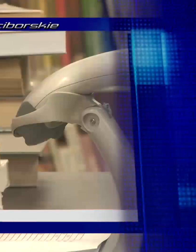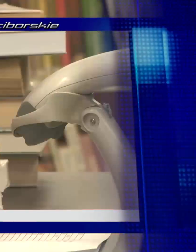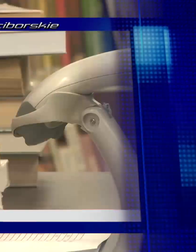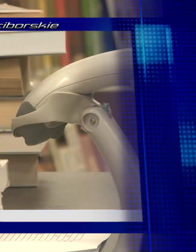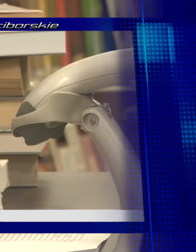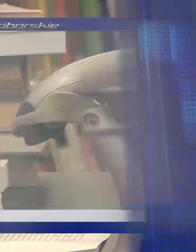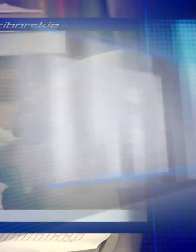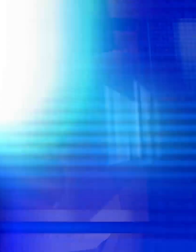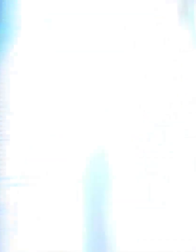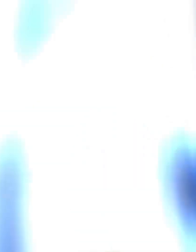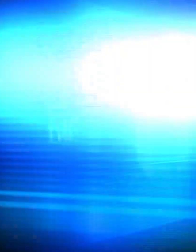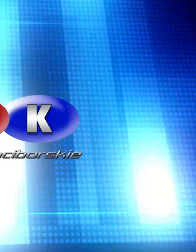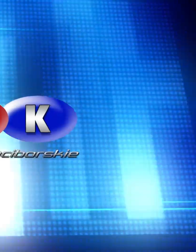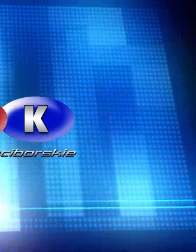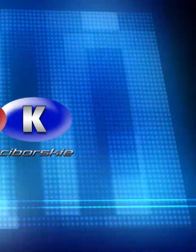na książkę roku.